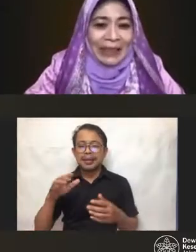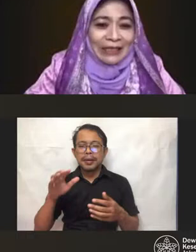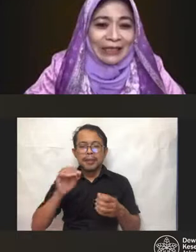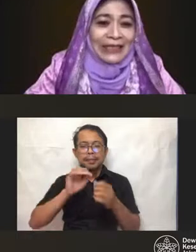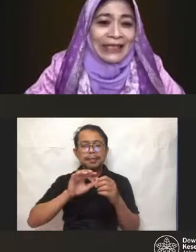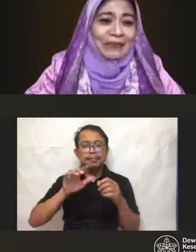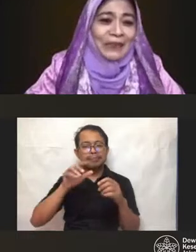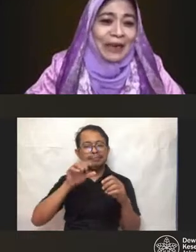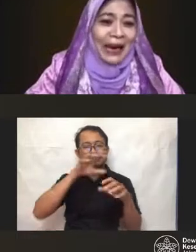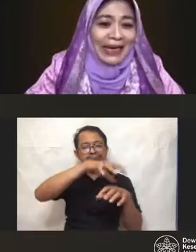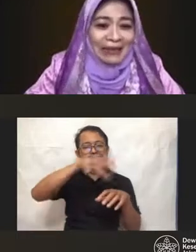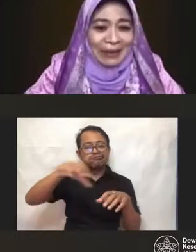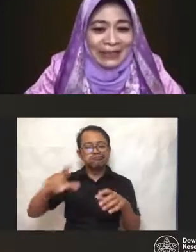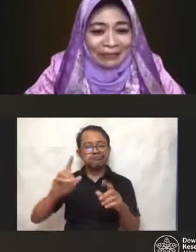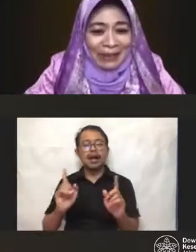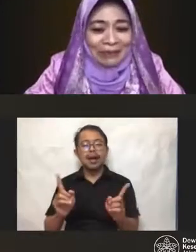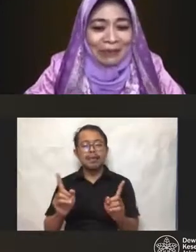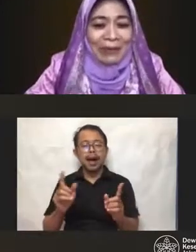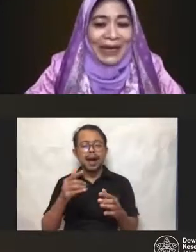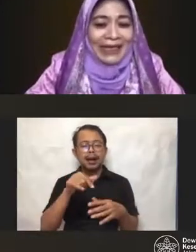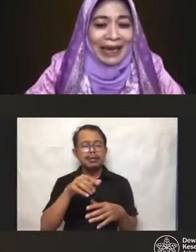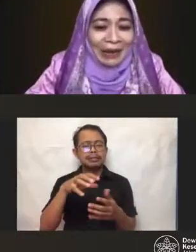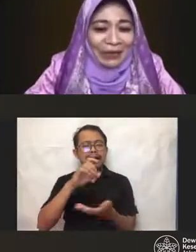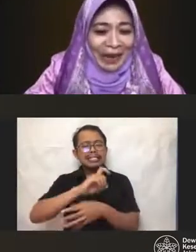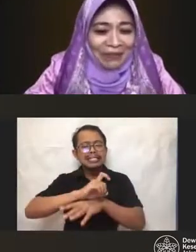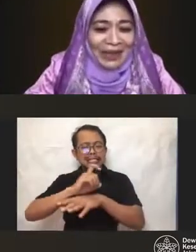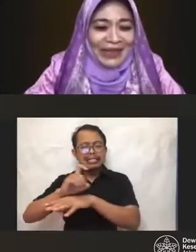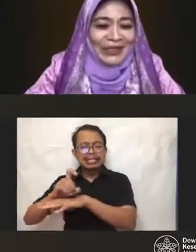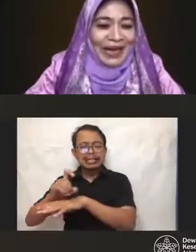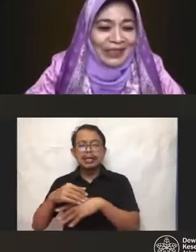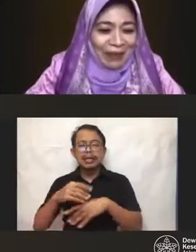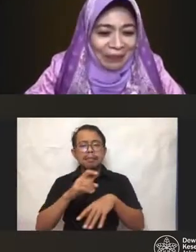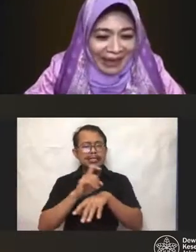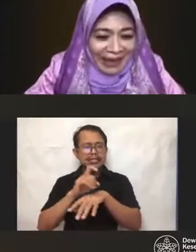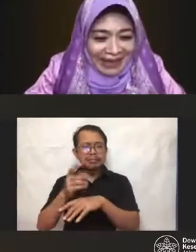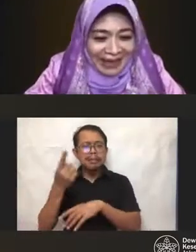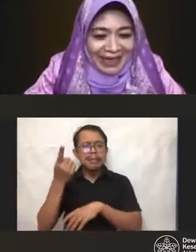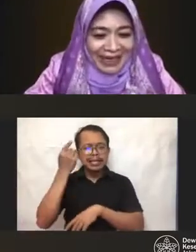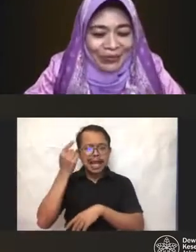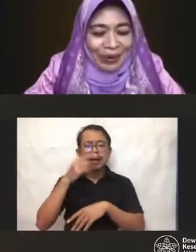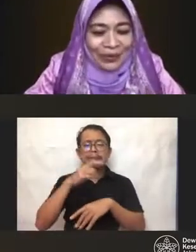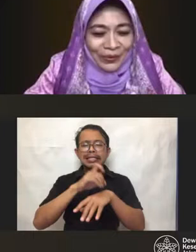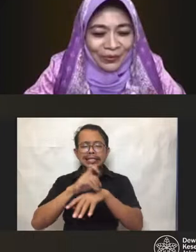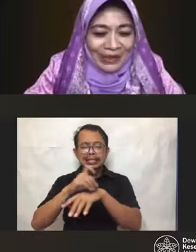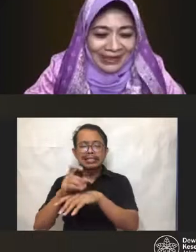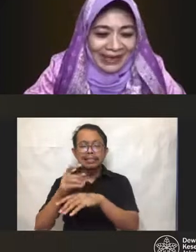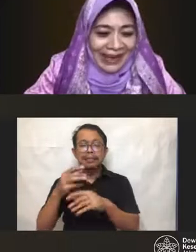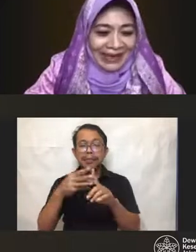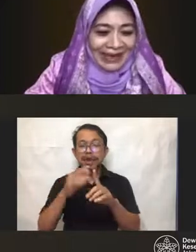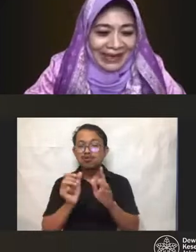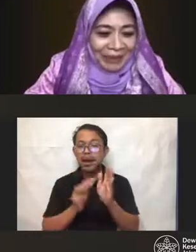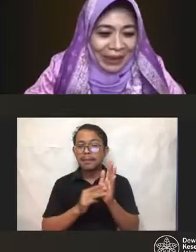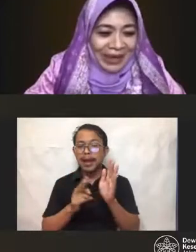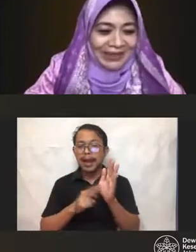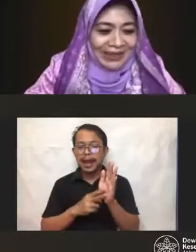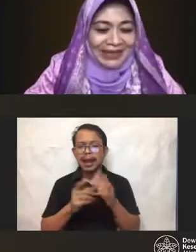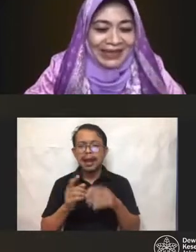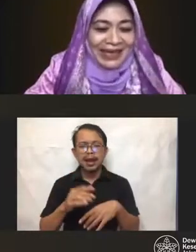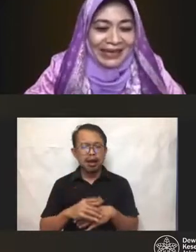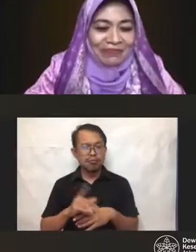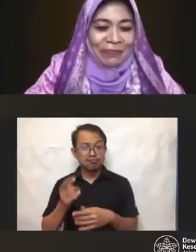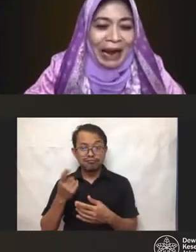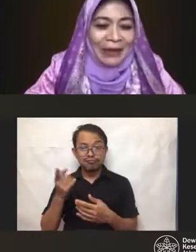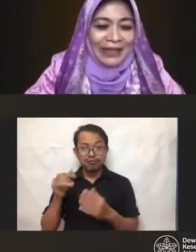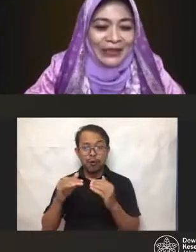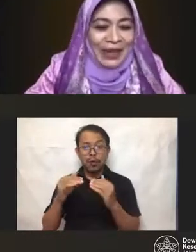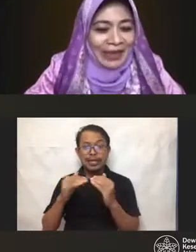dalam masjid-masjid pun ya, bahkan di masjid-masjid pemerintah BUMN juga coba perhatikan 20 tingkat apa ya,